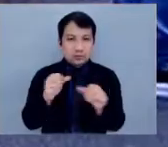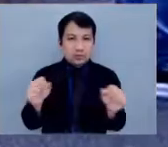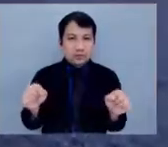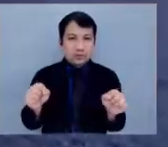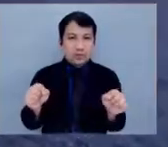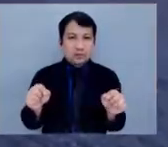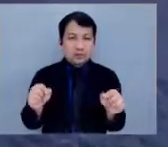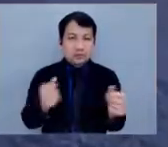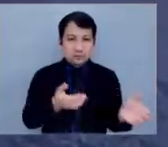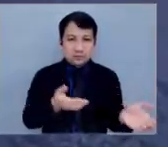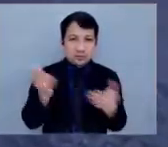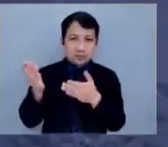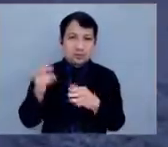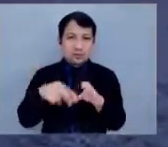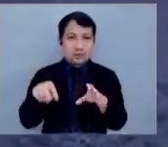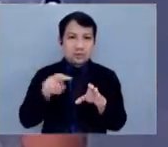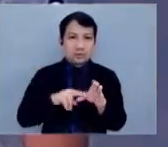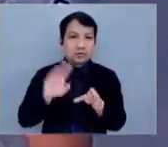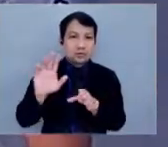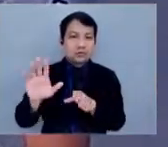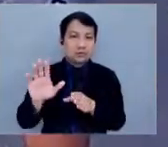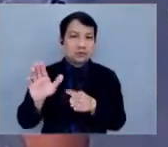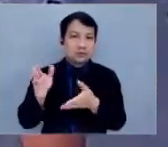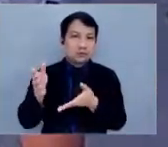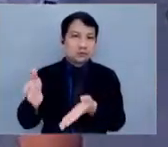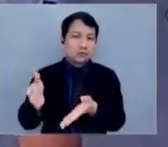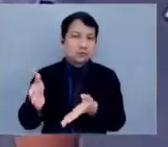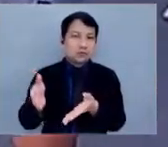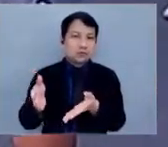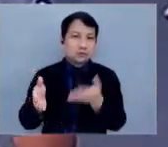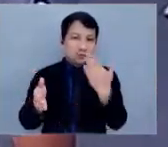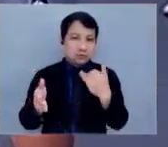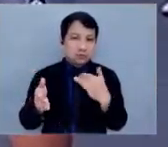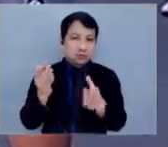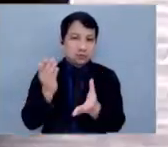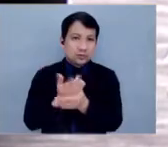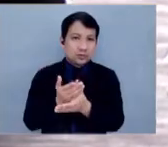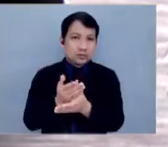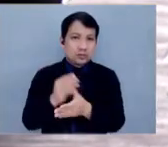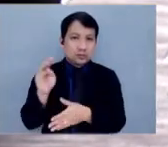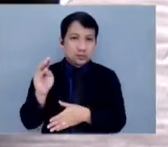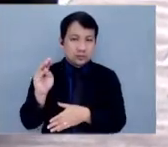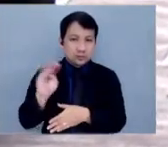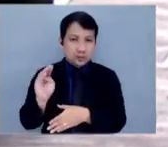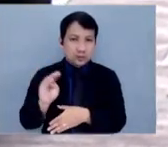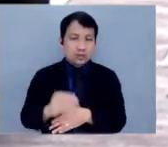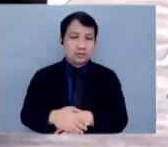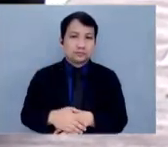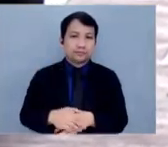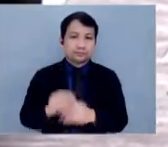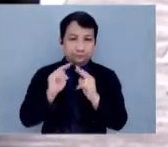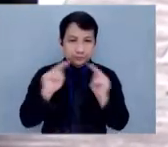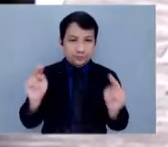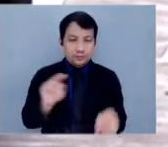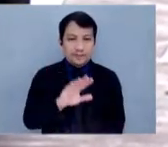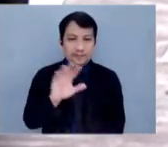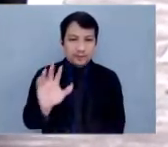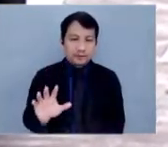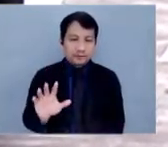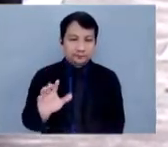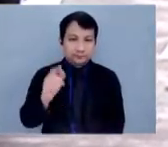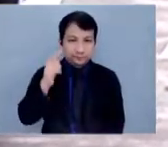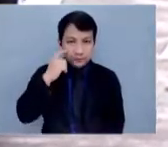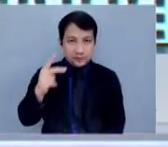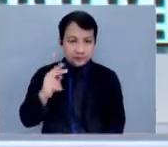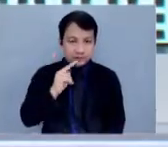maihahatid ang mga pasahero sa kanilang destinasyon sa gitna ng tigil pasada sa Lunes. Nagbabalita mula sa Frontline, Gerard De La Peña,